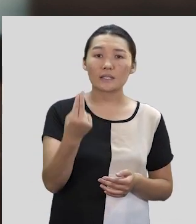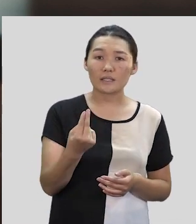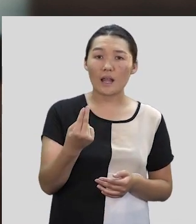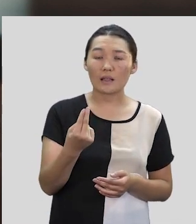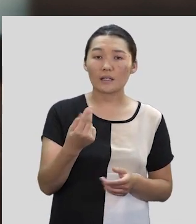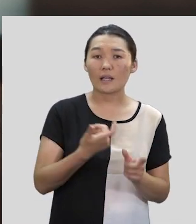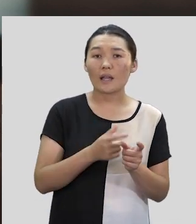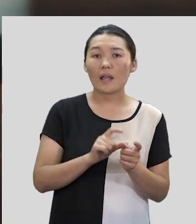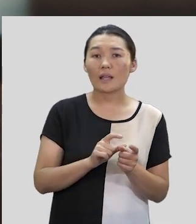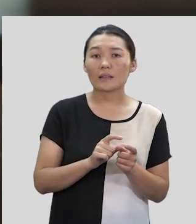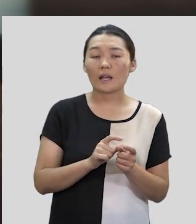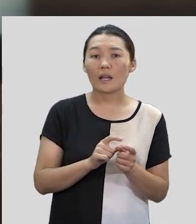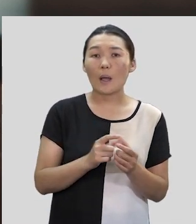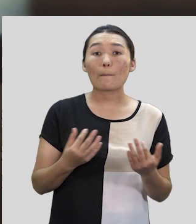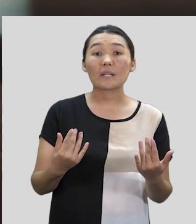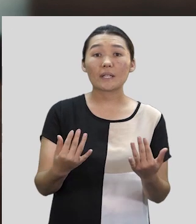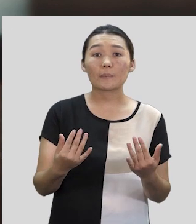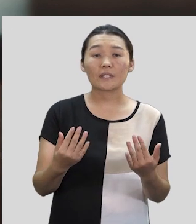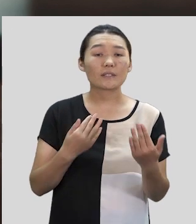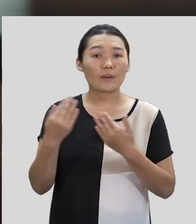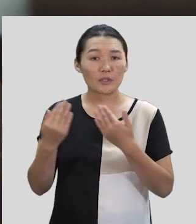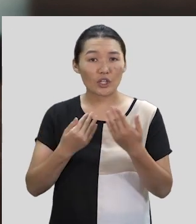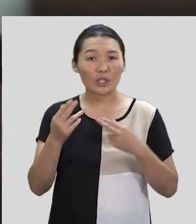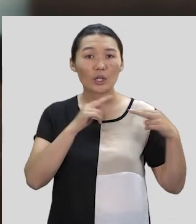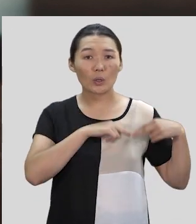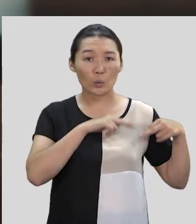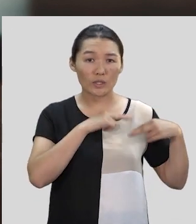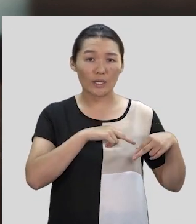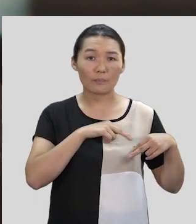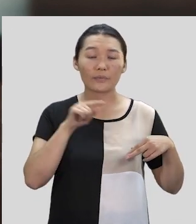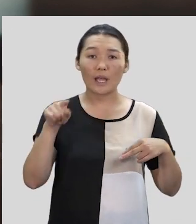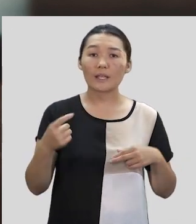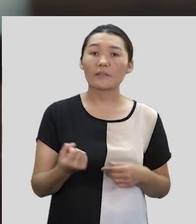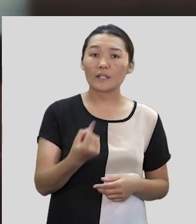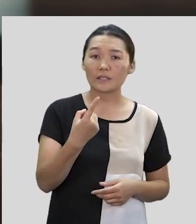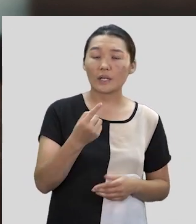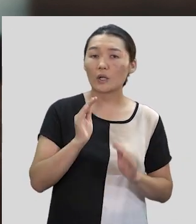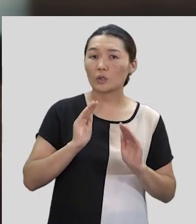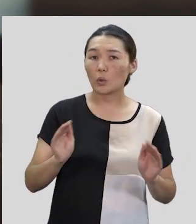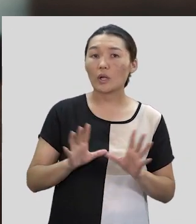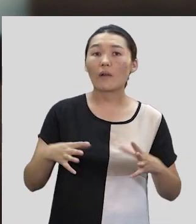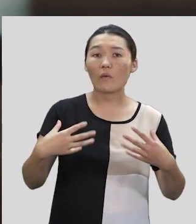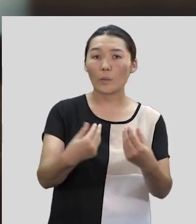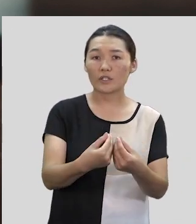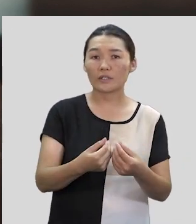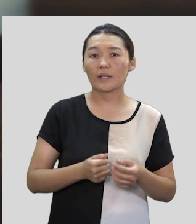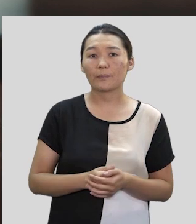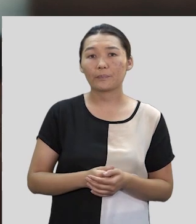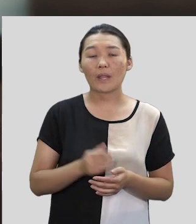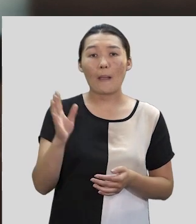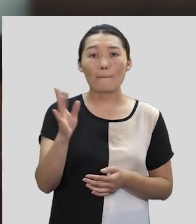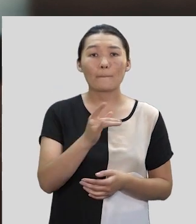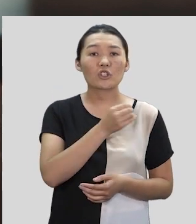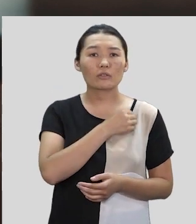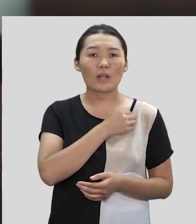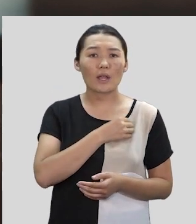это потребности в общении труде они возникают только в обществе мы желаем